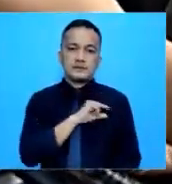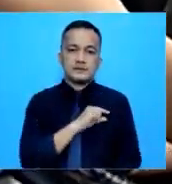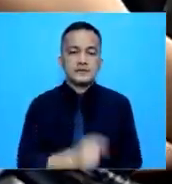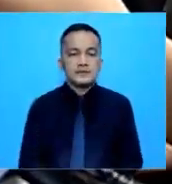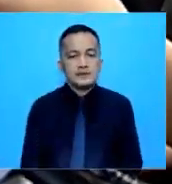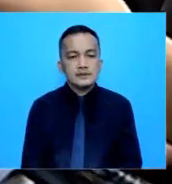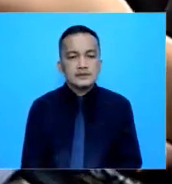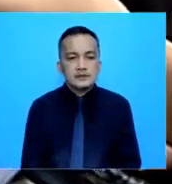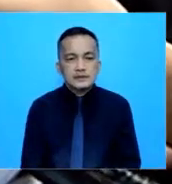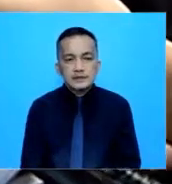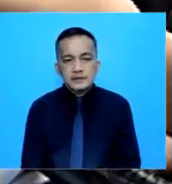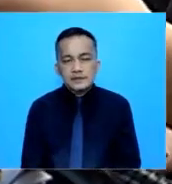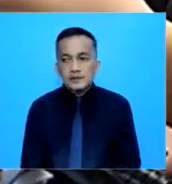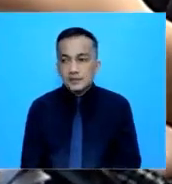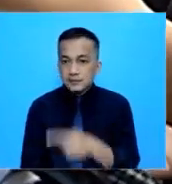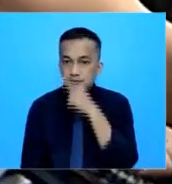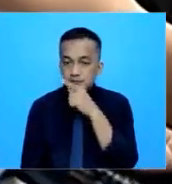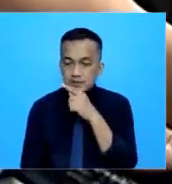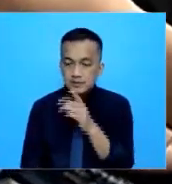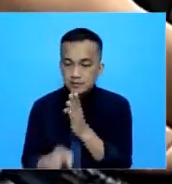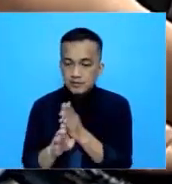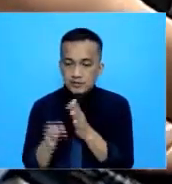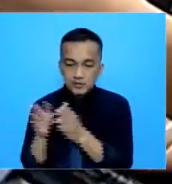na-privatize ang EDSA Busway, sabi ko nga,